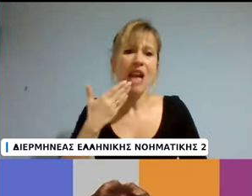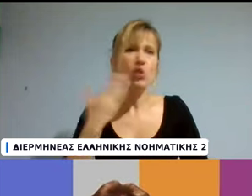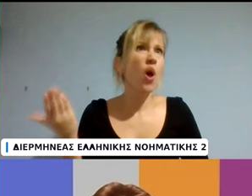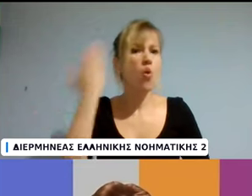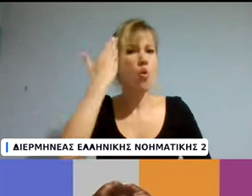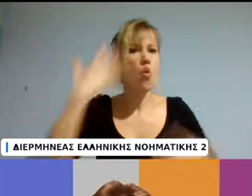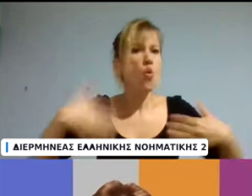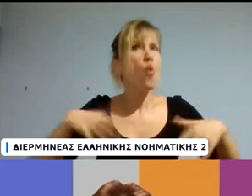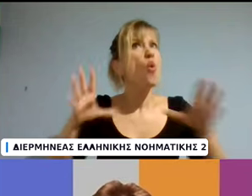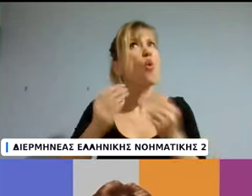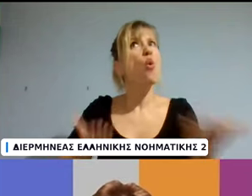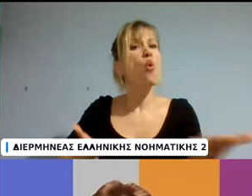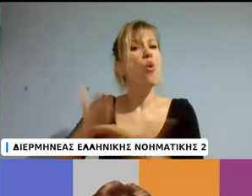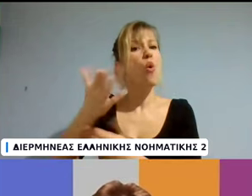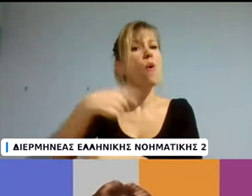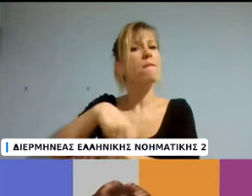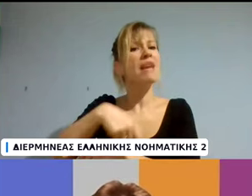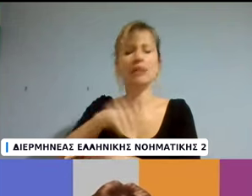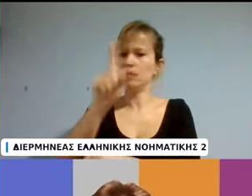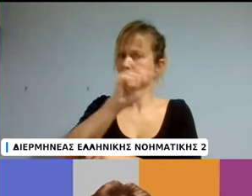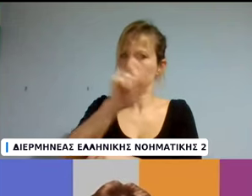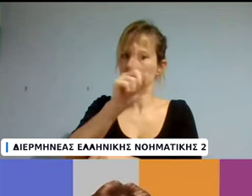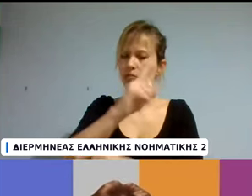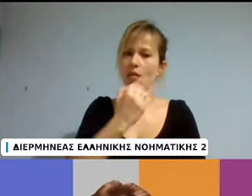οι συνάδελφοι όταν ακούν τη λέξη δικηγόρο.